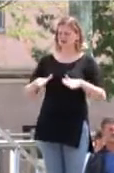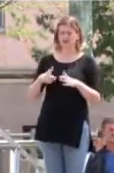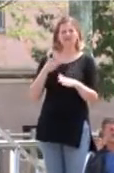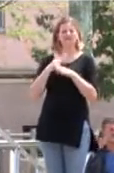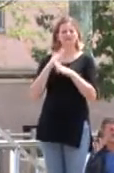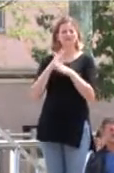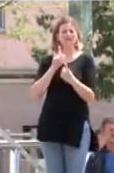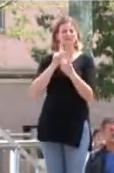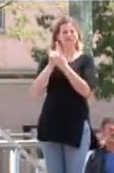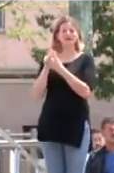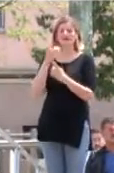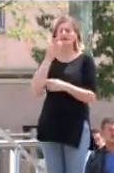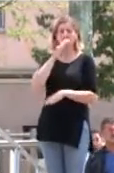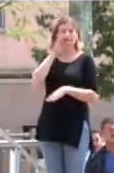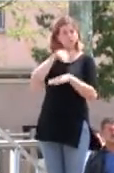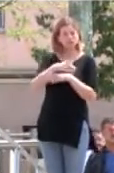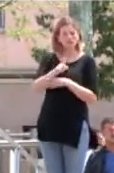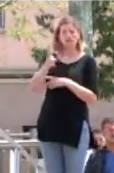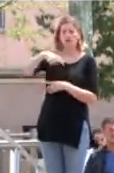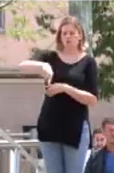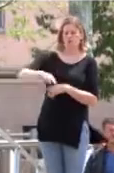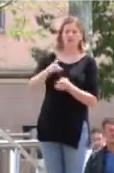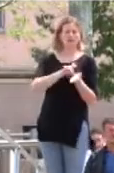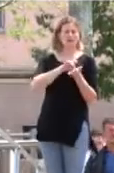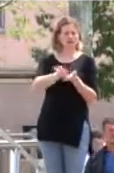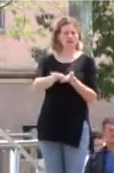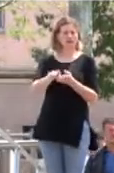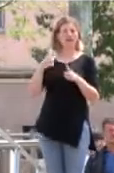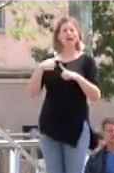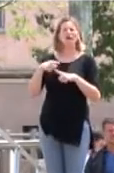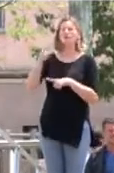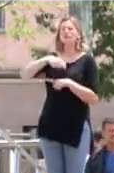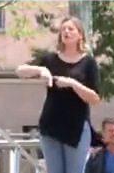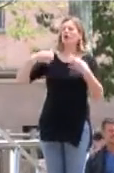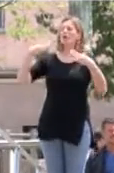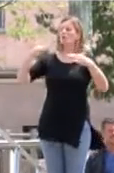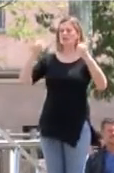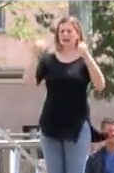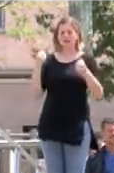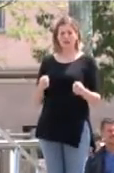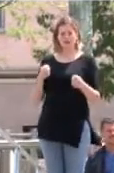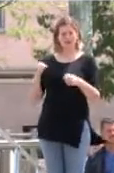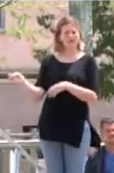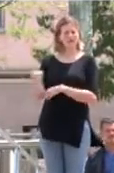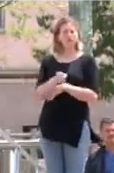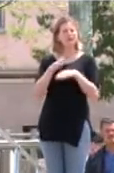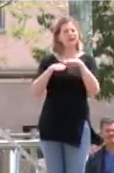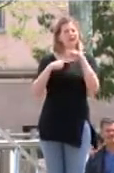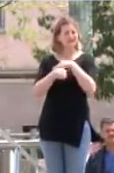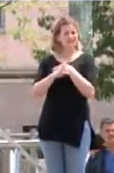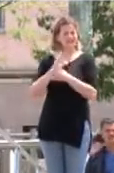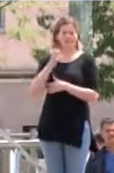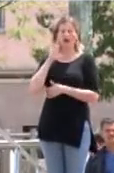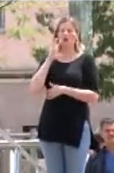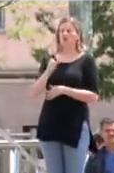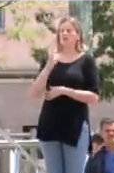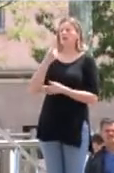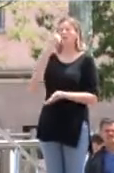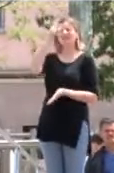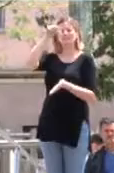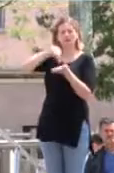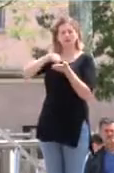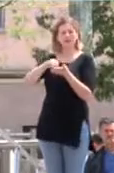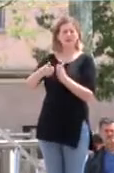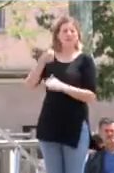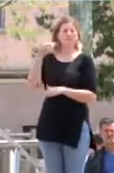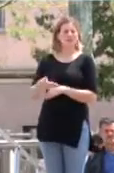trobant. I si no compliu, sereu vosaltres qui ens farà fora, perquè sou l'únic poder que ens ha posat el govern d'una de les ciutats més importants del